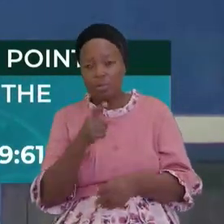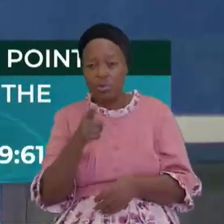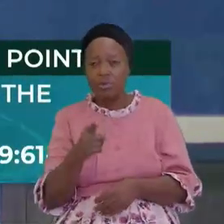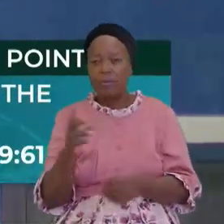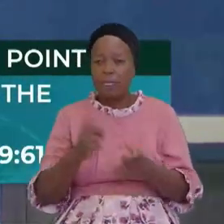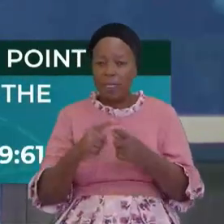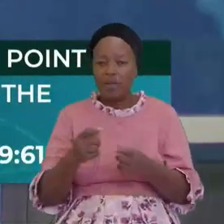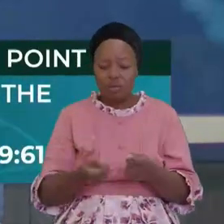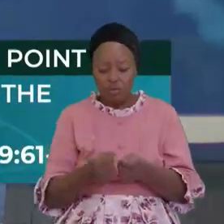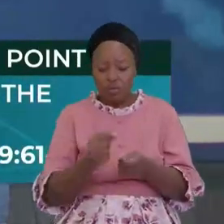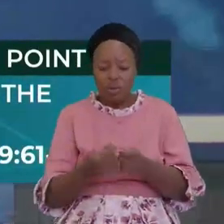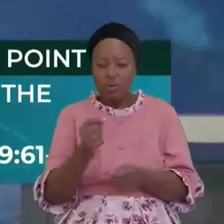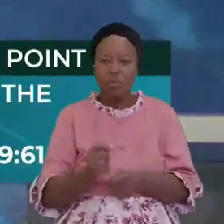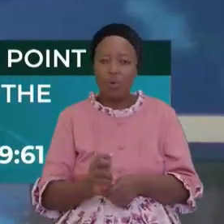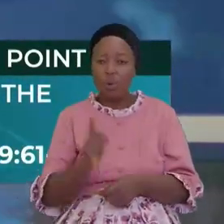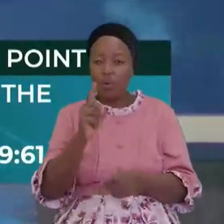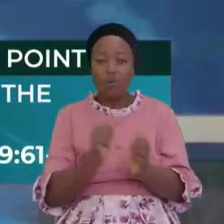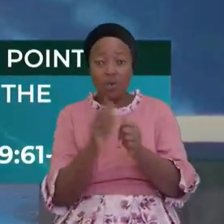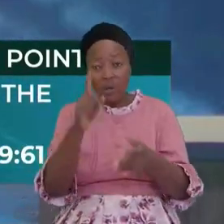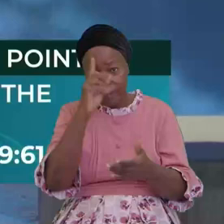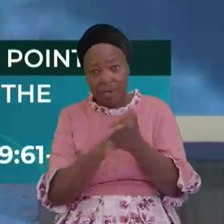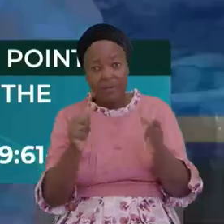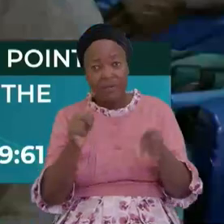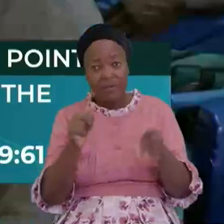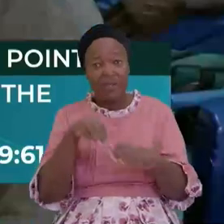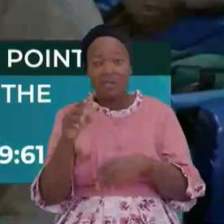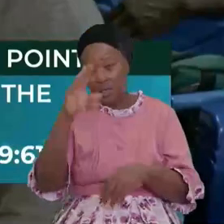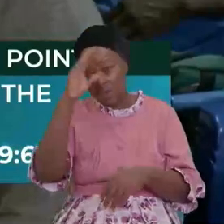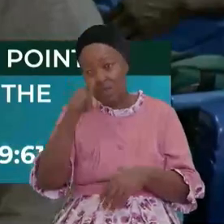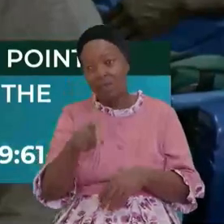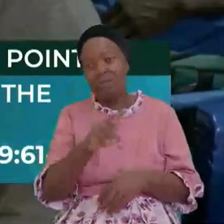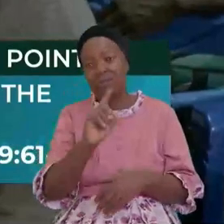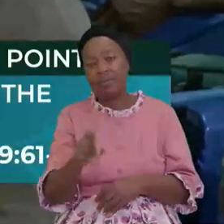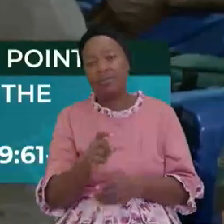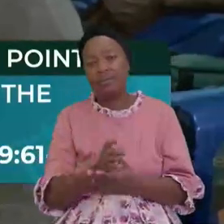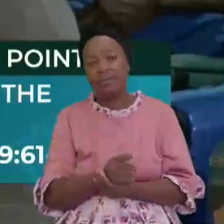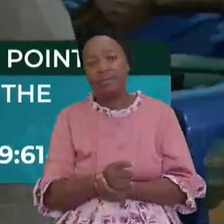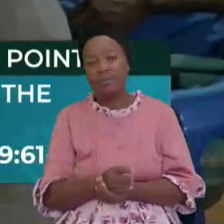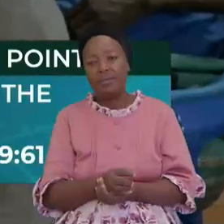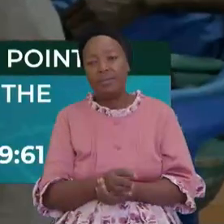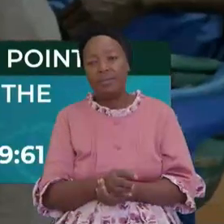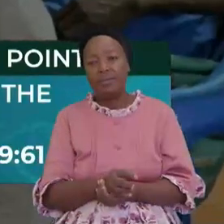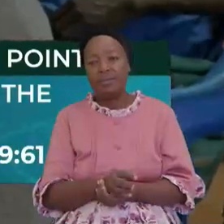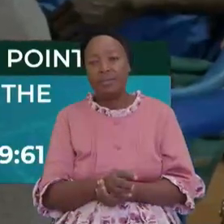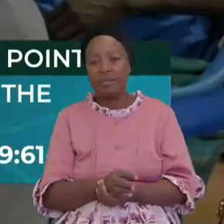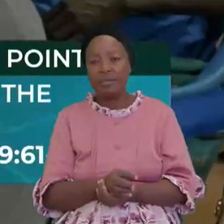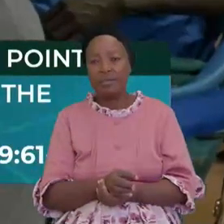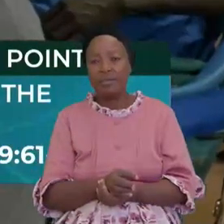Est-ce que tu peux permettre à un docteur de t'endormir pour t'opérer sans croire en lui?